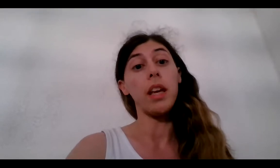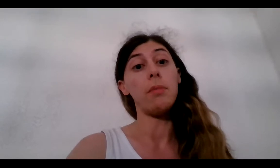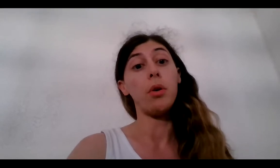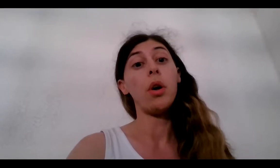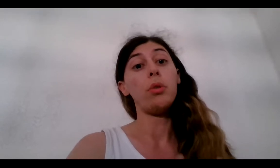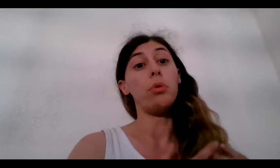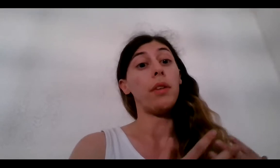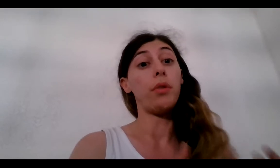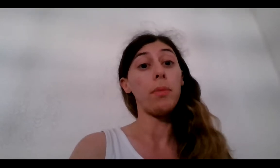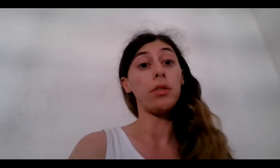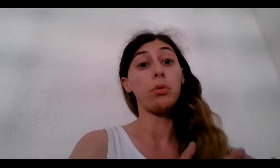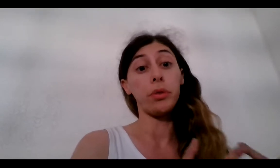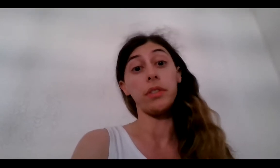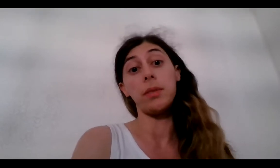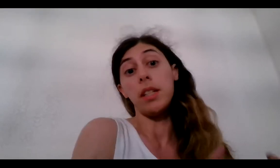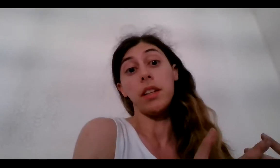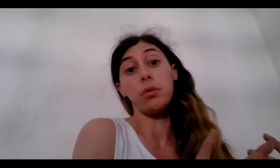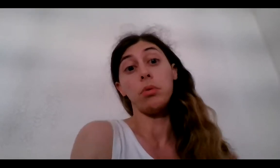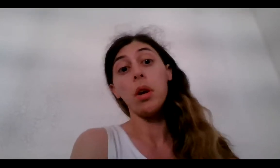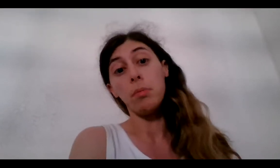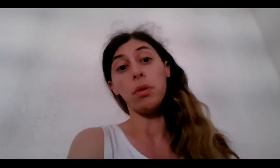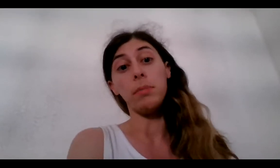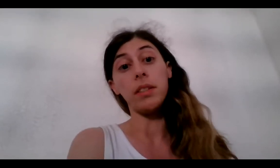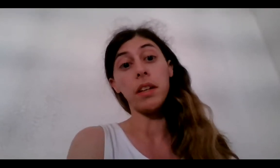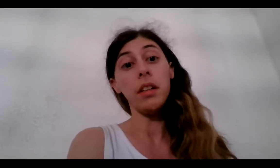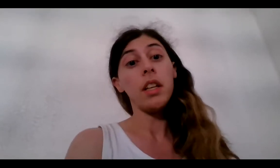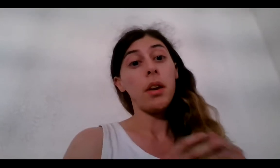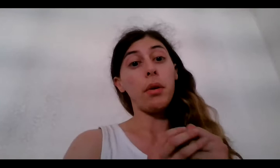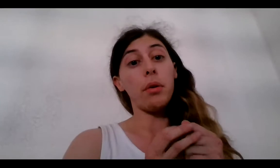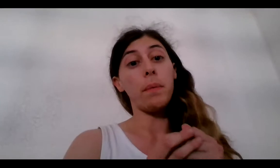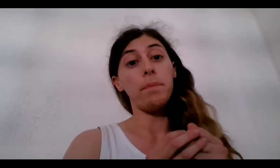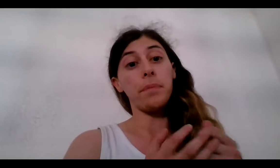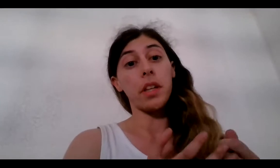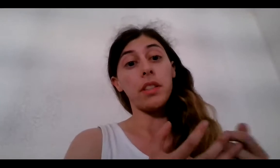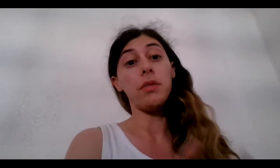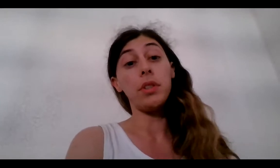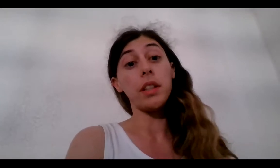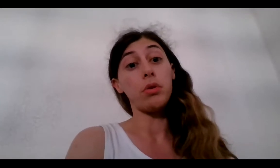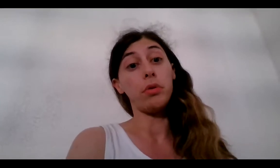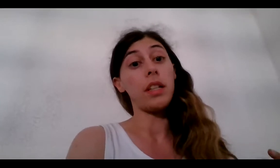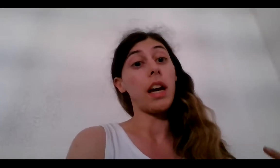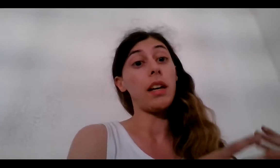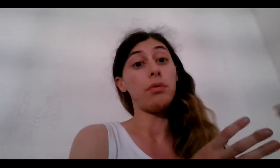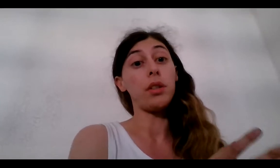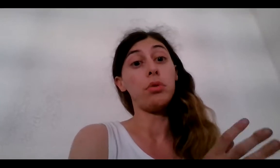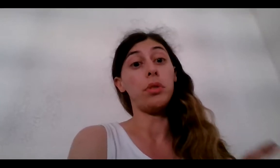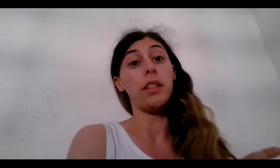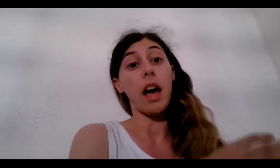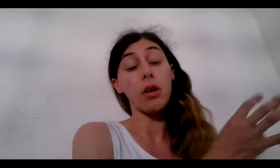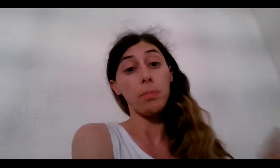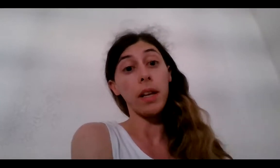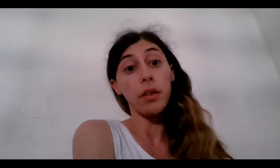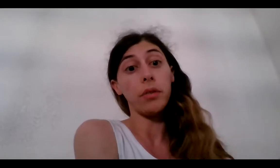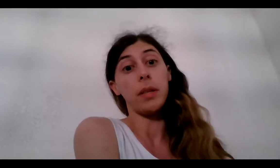mais également de la formation, sensibilisation pour les médecins, ce qui veut dire qu'on est à la fois du